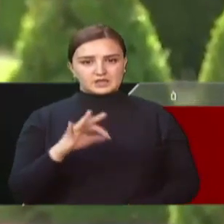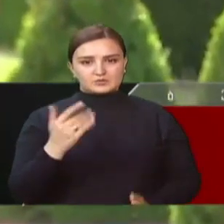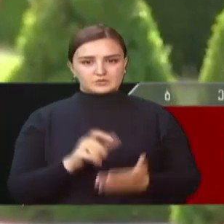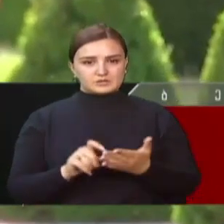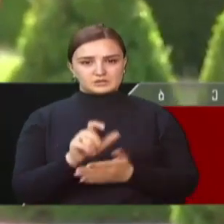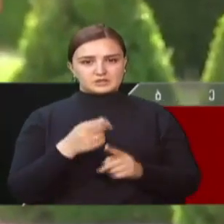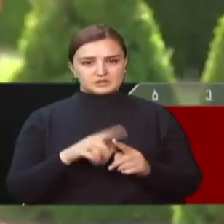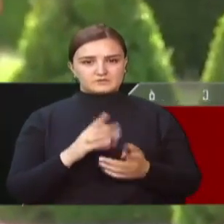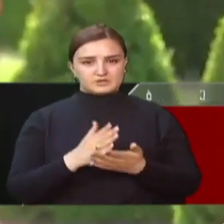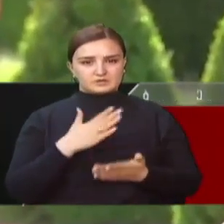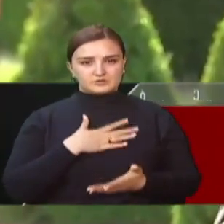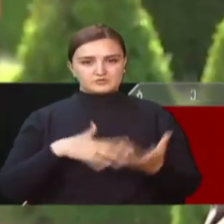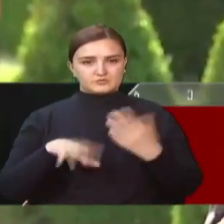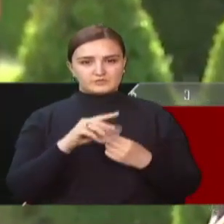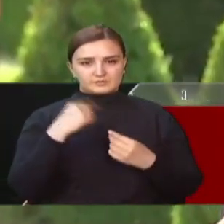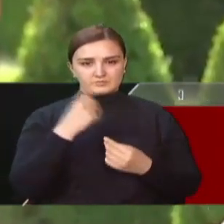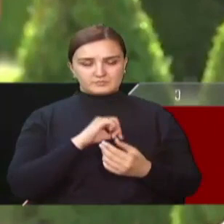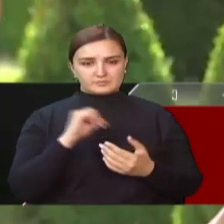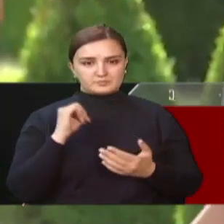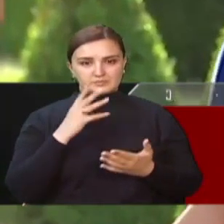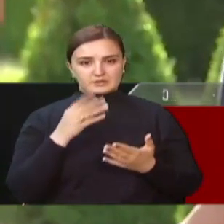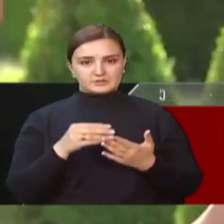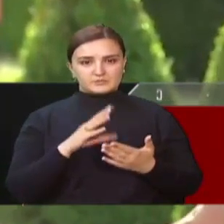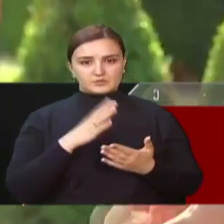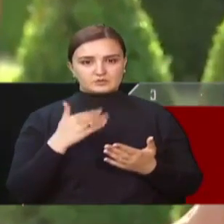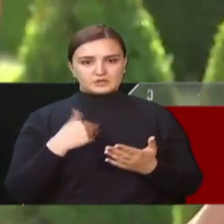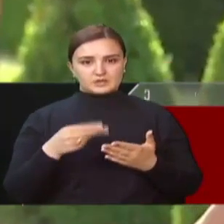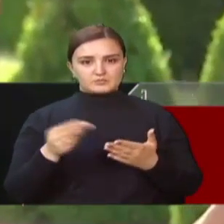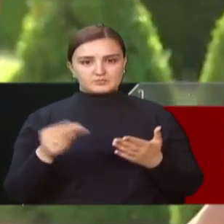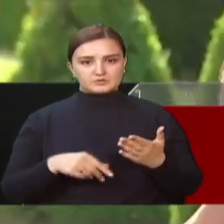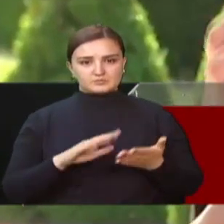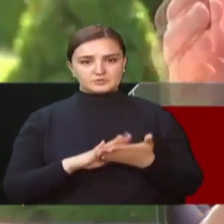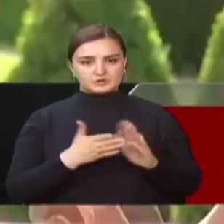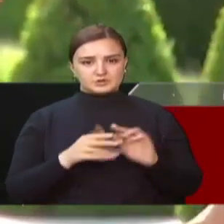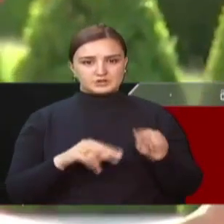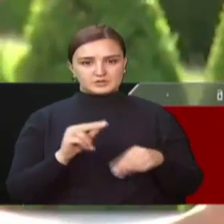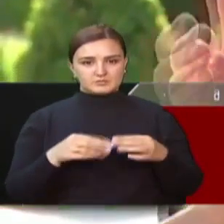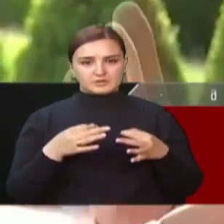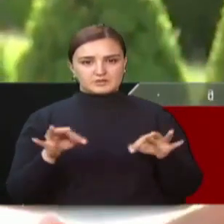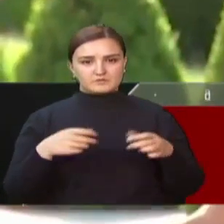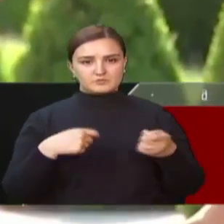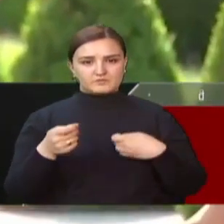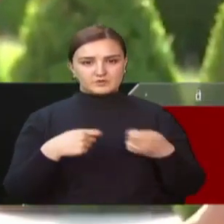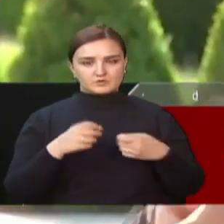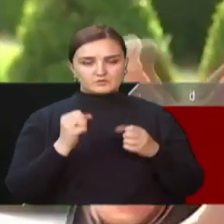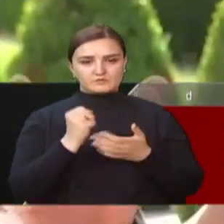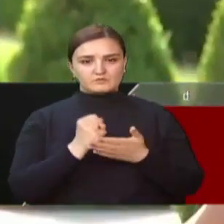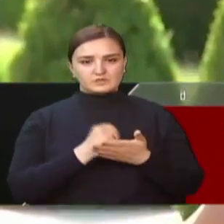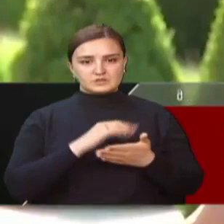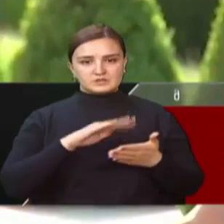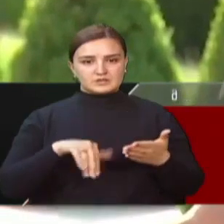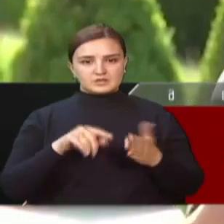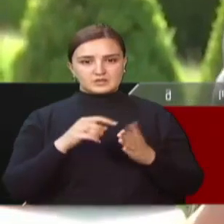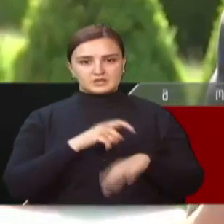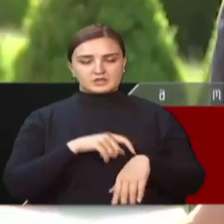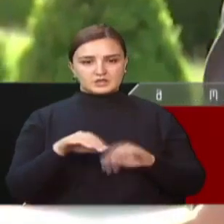ჩვენ. და პირად მე მქონდა პატივი ხელი მომეწერა სირების შეთანხმებას. თავისუფალ ვაჭრობას უვიზო რეჟიმი ჩემ დროს დაიხურა,